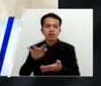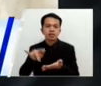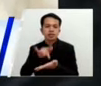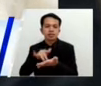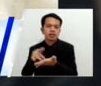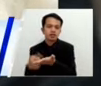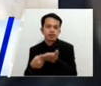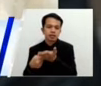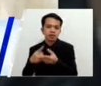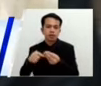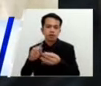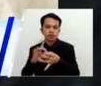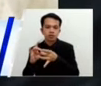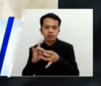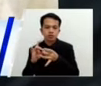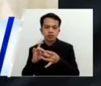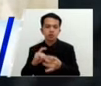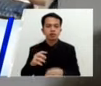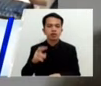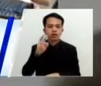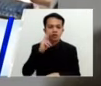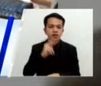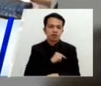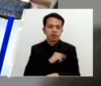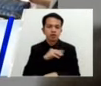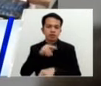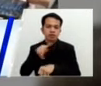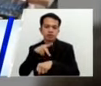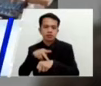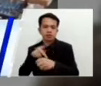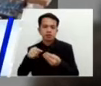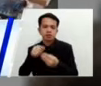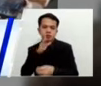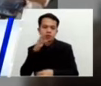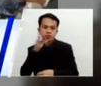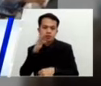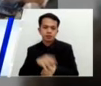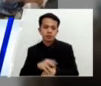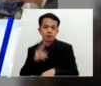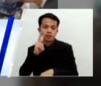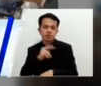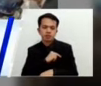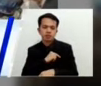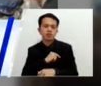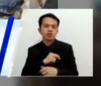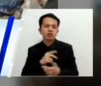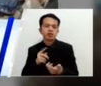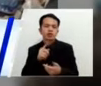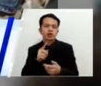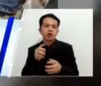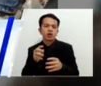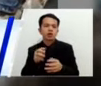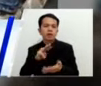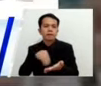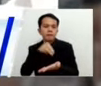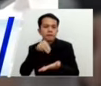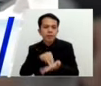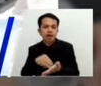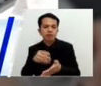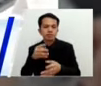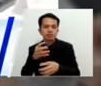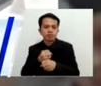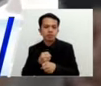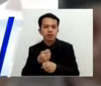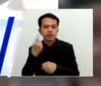ng Pilipinas at Vietnam sa agrikultura at kalakalan. Ang Vietnam ay isa sa mga pangunahing pinagkukunan na ilang katabigas sa Pilipinas. Pero may isa